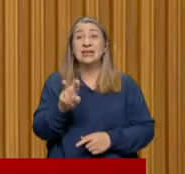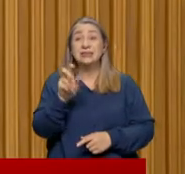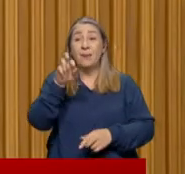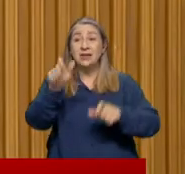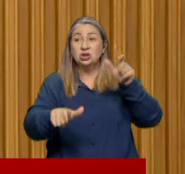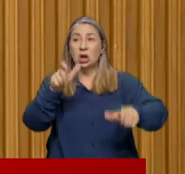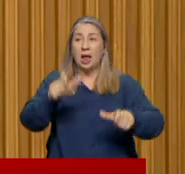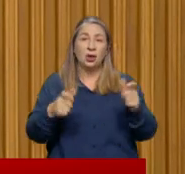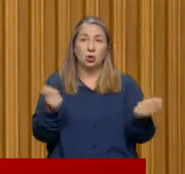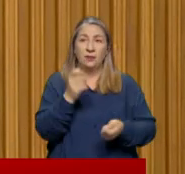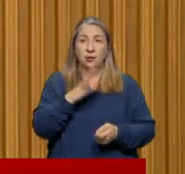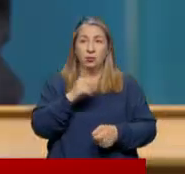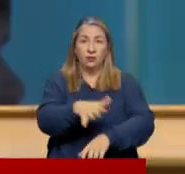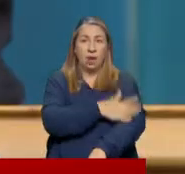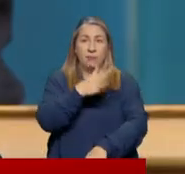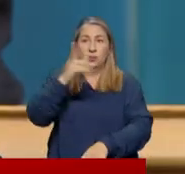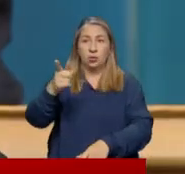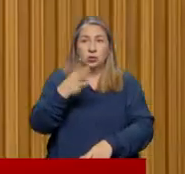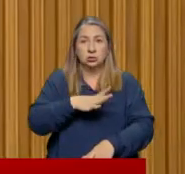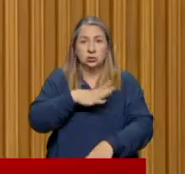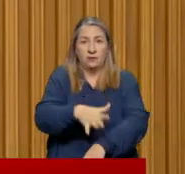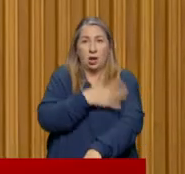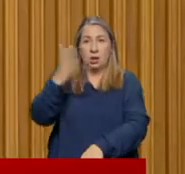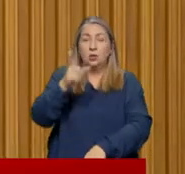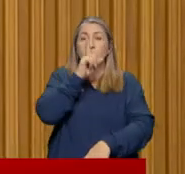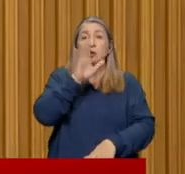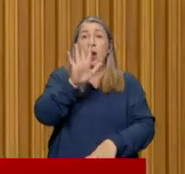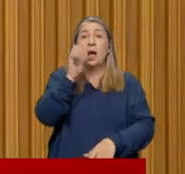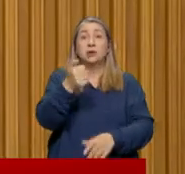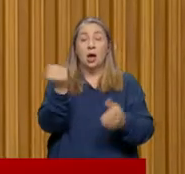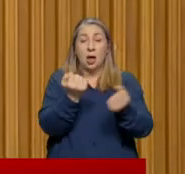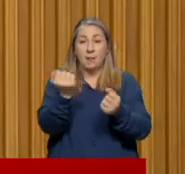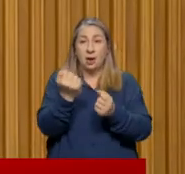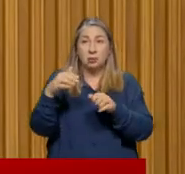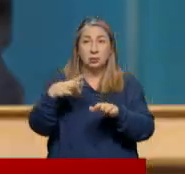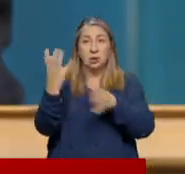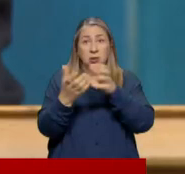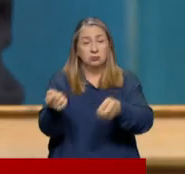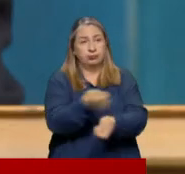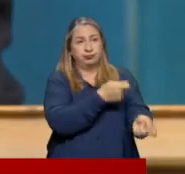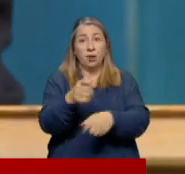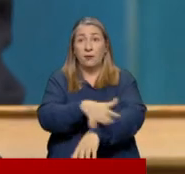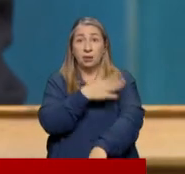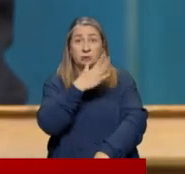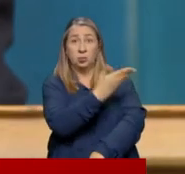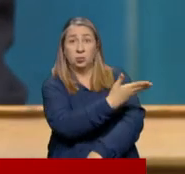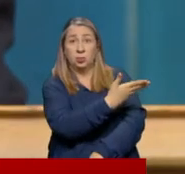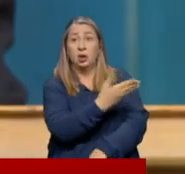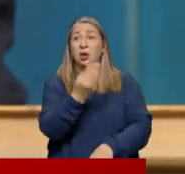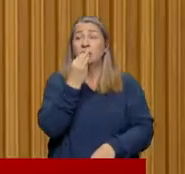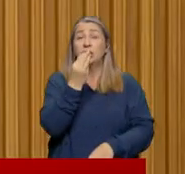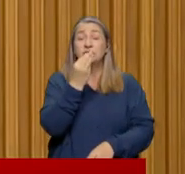siz personel görevlendirme bu Vali bir yıl isteyen var 156 araçla yangına müdahale etti Bunu da bağlı biliyoruz